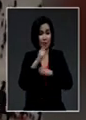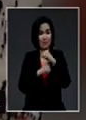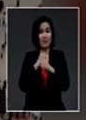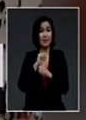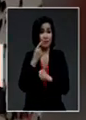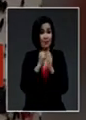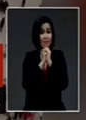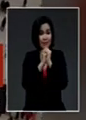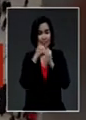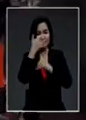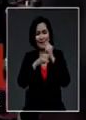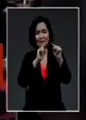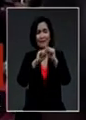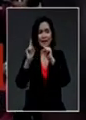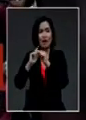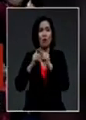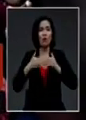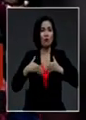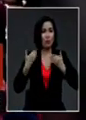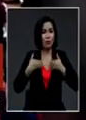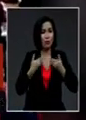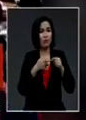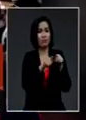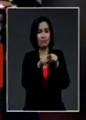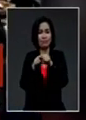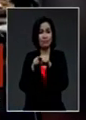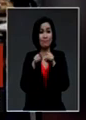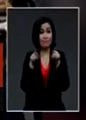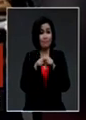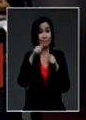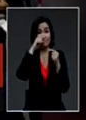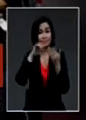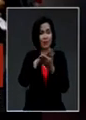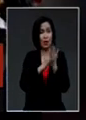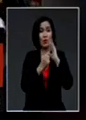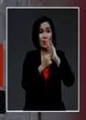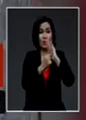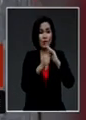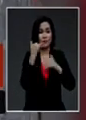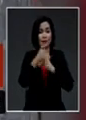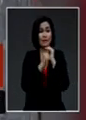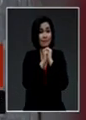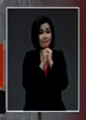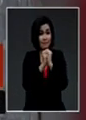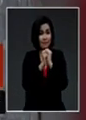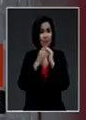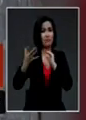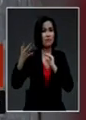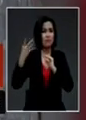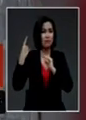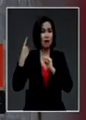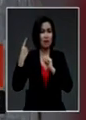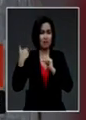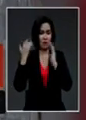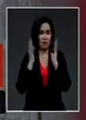ศเนี่ยเขาก็คึกคักไม่แพ้กับบ้านเรานะคะคุณนนทกฤษคุณแนนคะอย ่ างที่ประเทศจีนปรากฏว่าโอ้โหเมื่อวานนี้มีชา